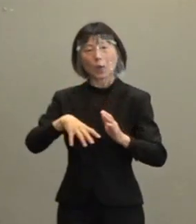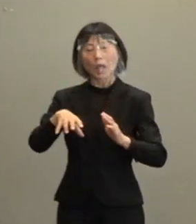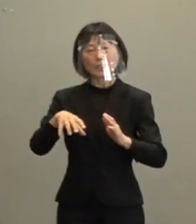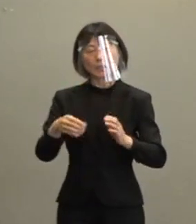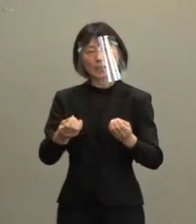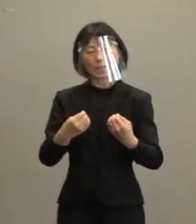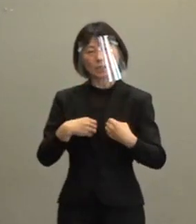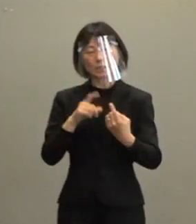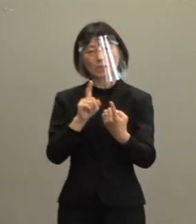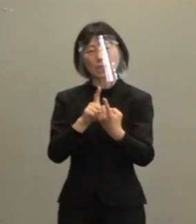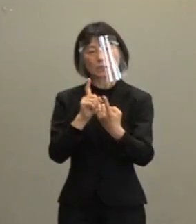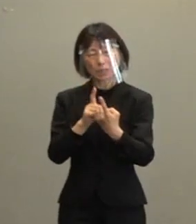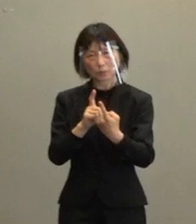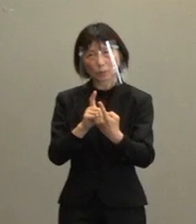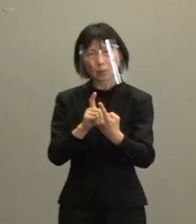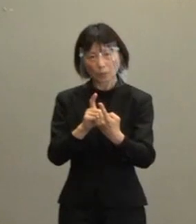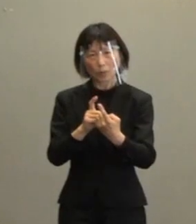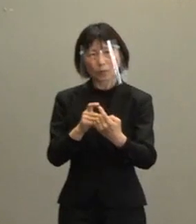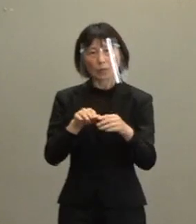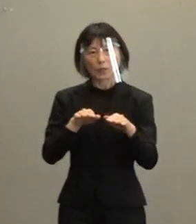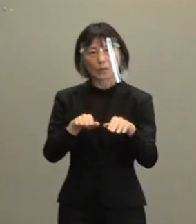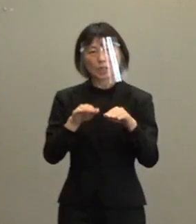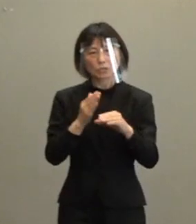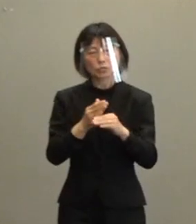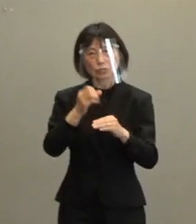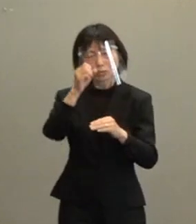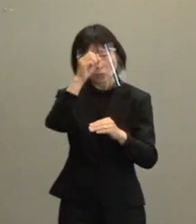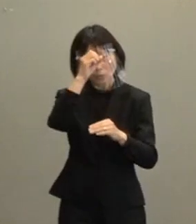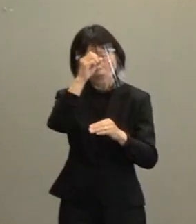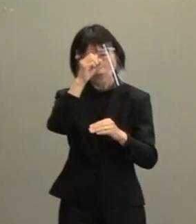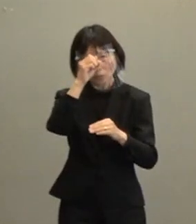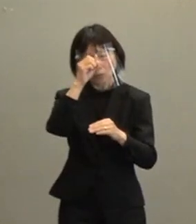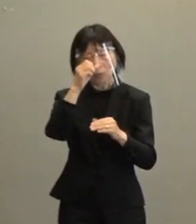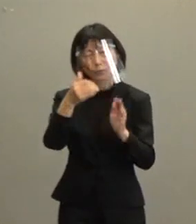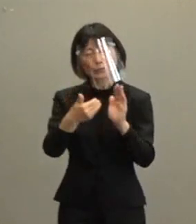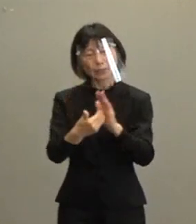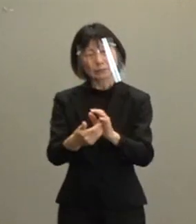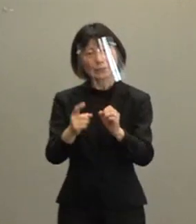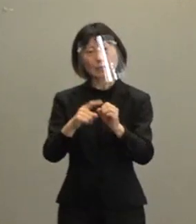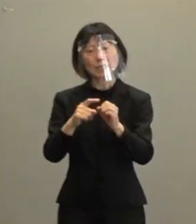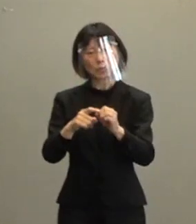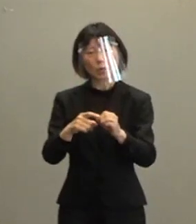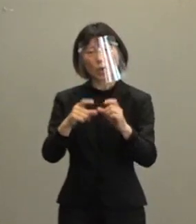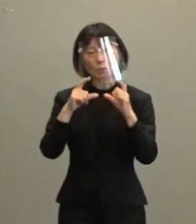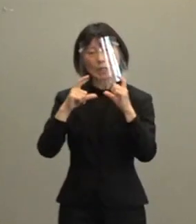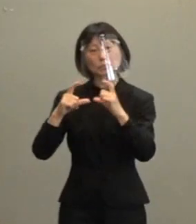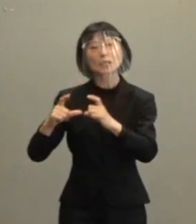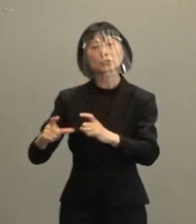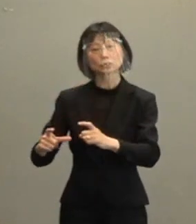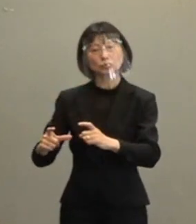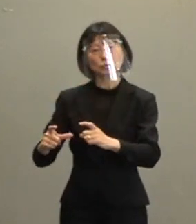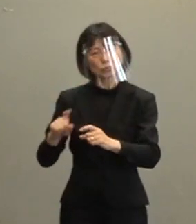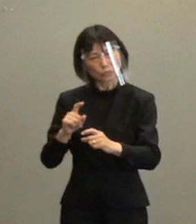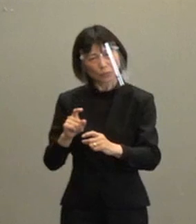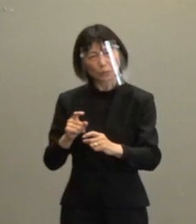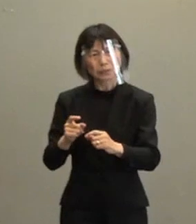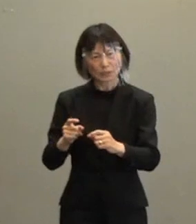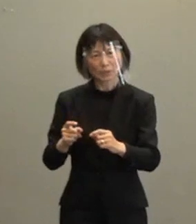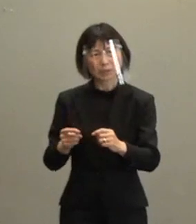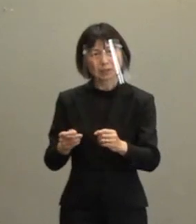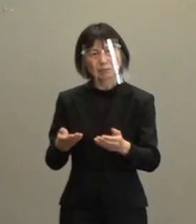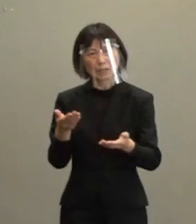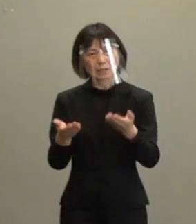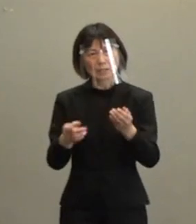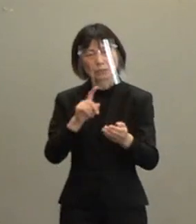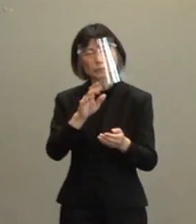感染対策とですね、あとは熱中症等を防ぐためのこの、まあ、マスクをどのように両立されていくべ